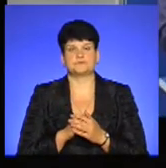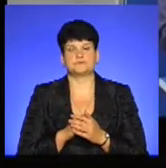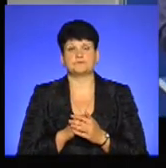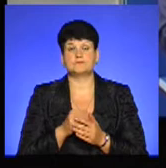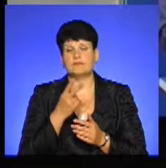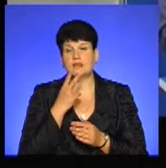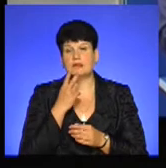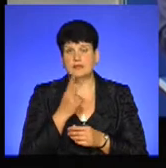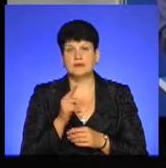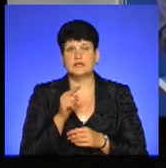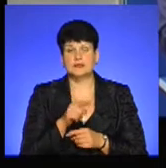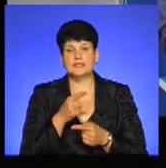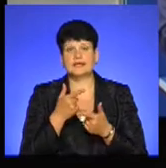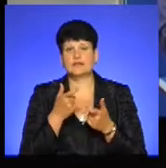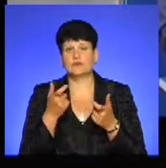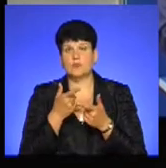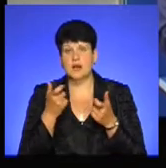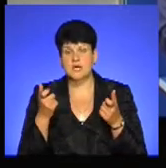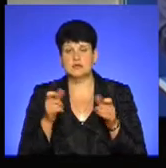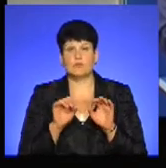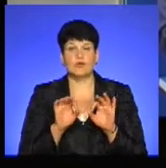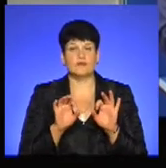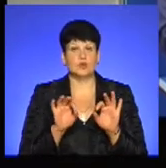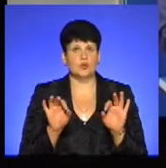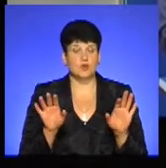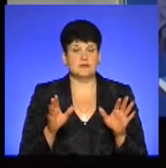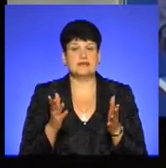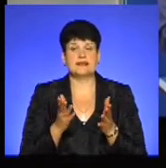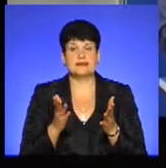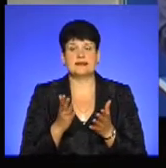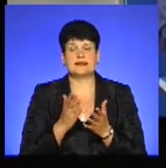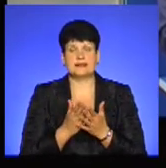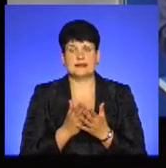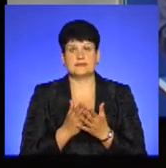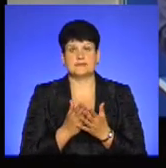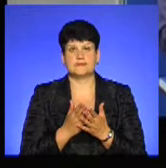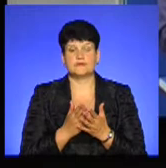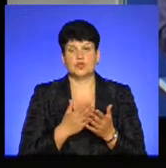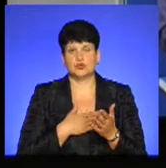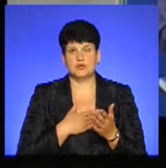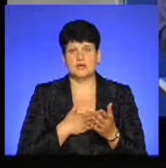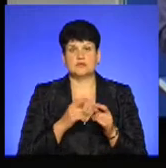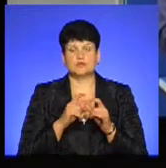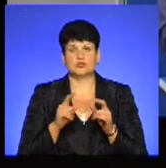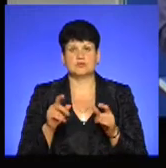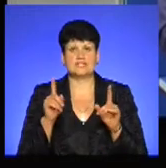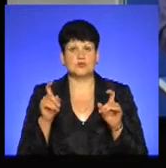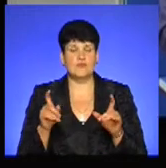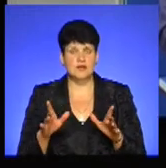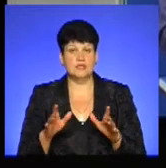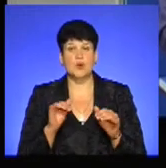тих інформацій, повідомлень, які надійшли до нас з пунктів тестування,